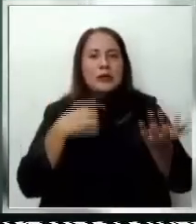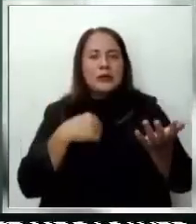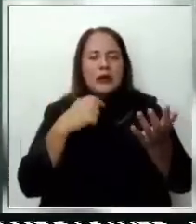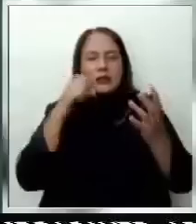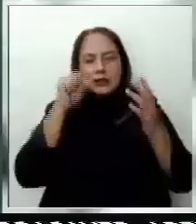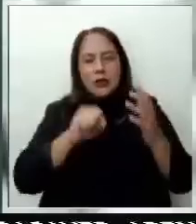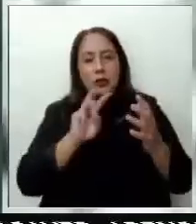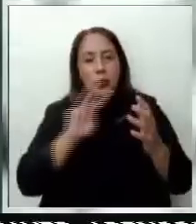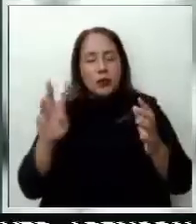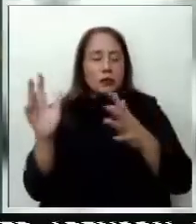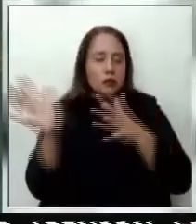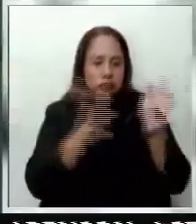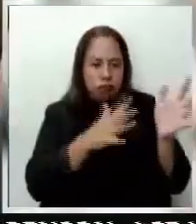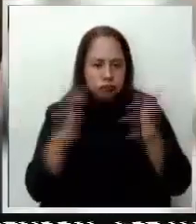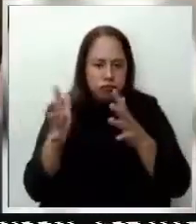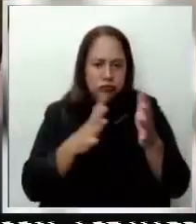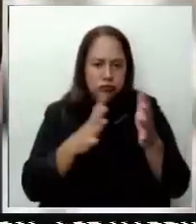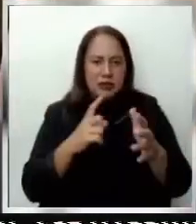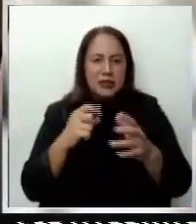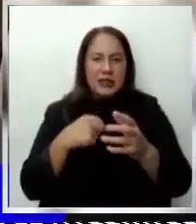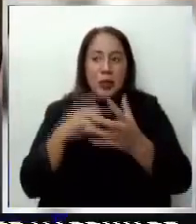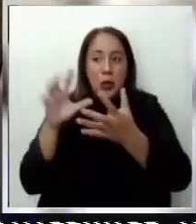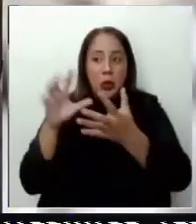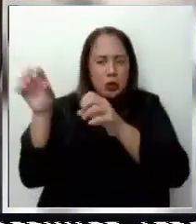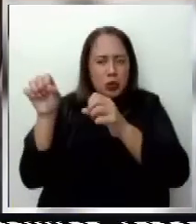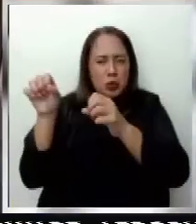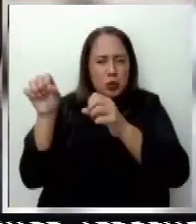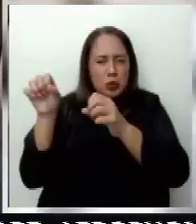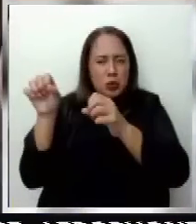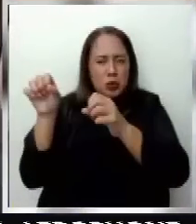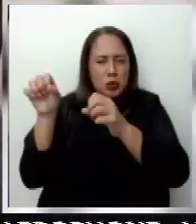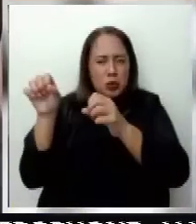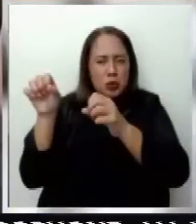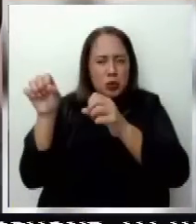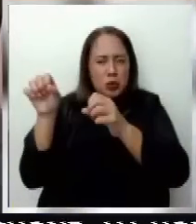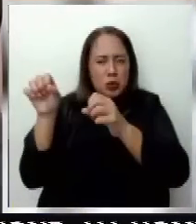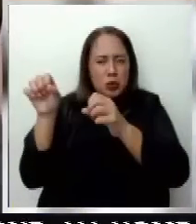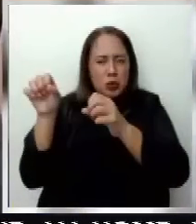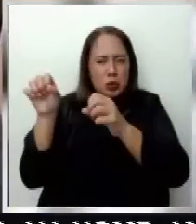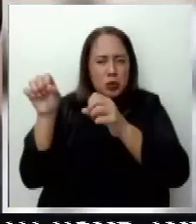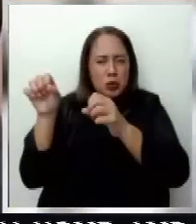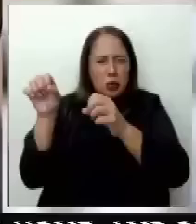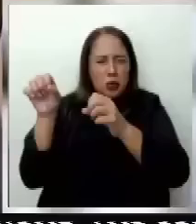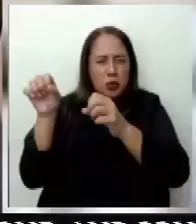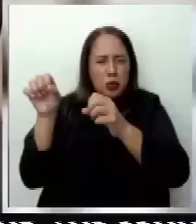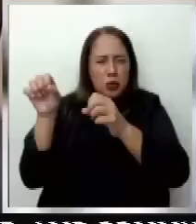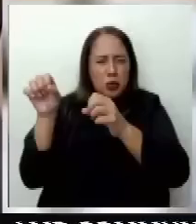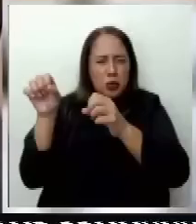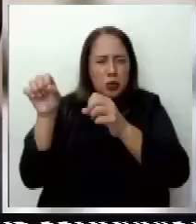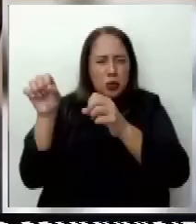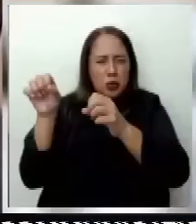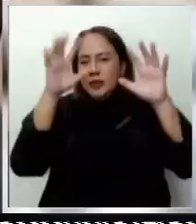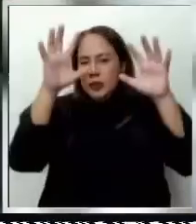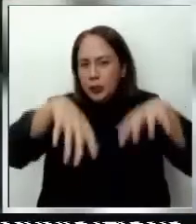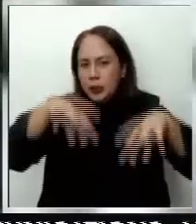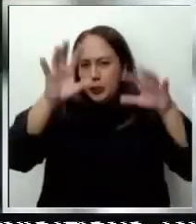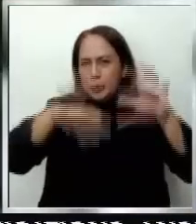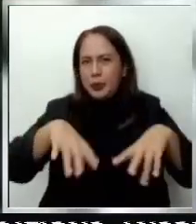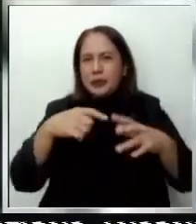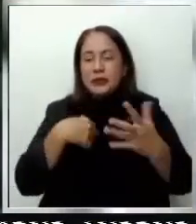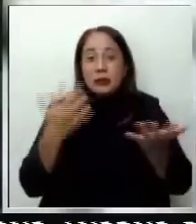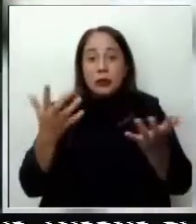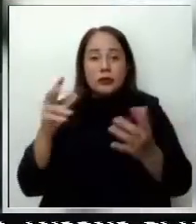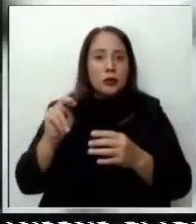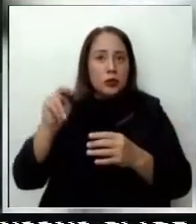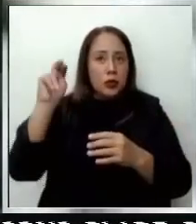hinihigop ng papalapit na bagyo. May 30, Tuesday, yun po yung pinakamalapit na distansya niya po dito sa may extreme northern Luzon. Pero